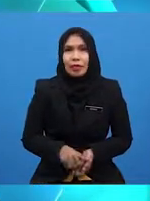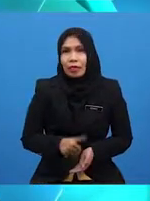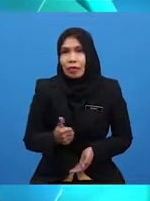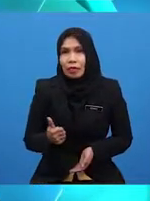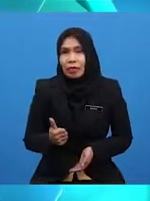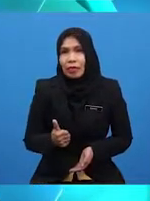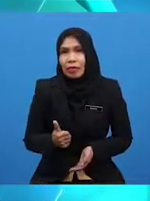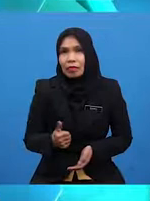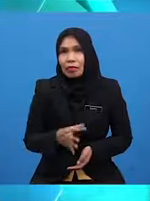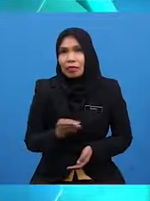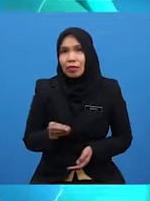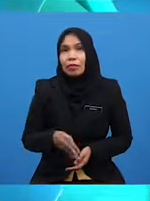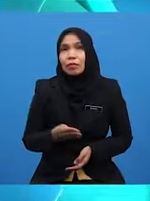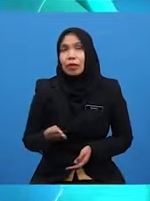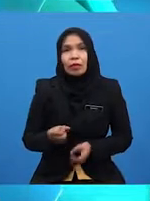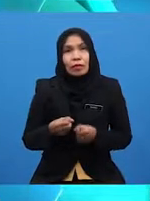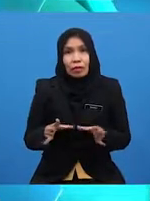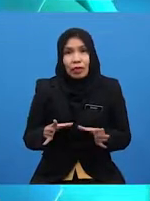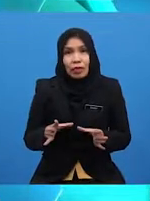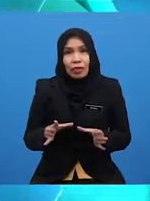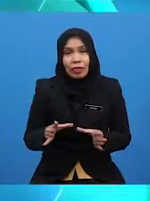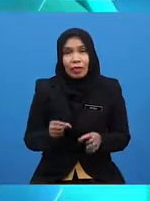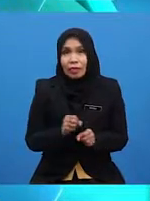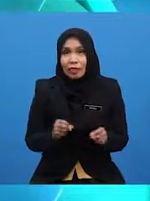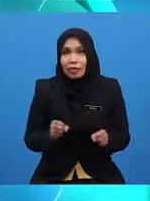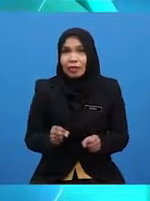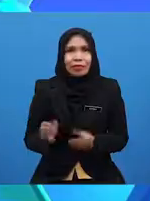Alat dan bahan sudah tersedia. Jom kita bina.